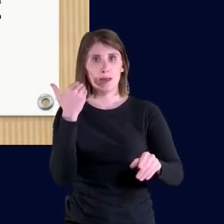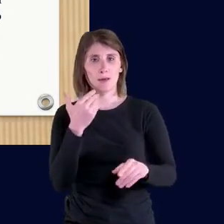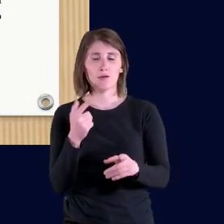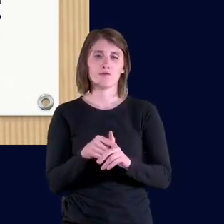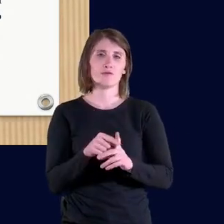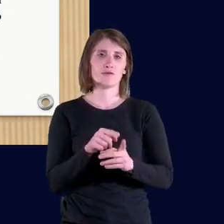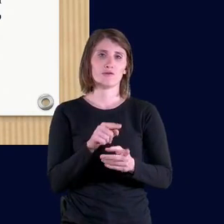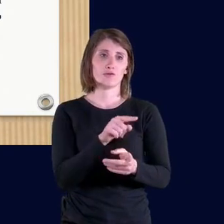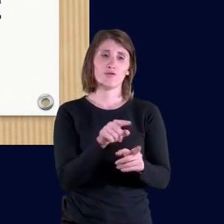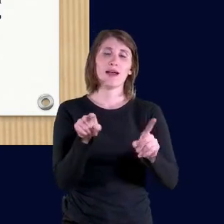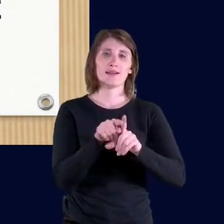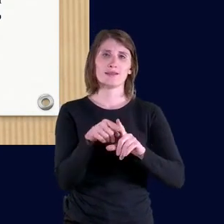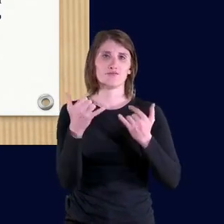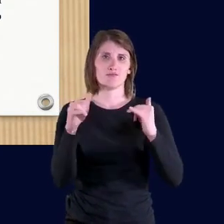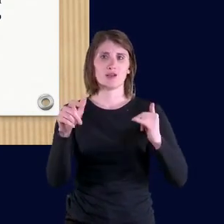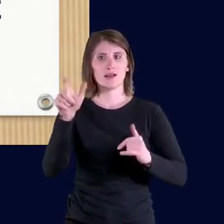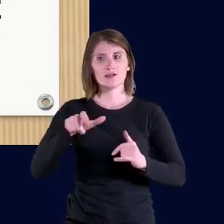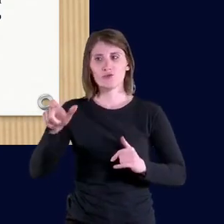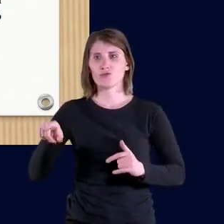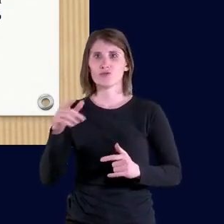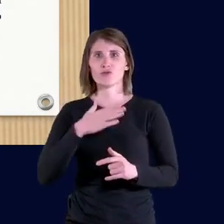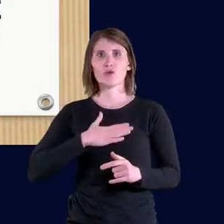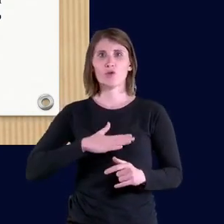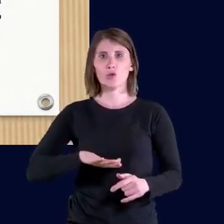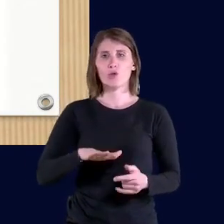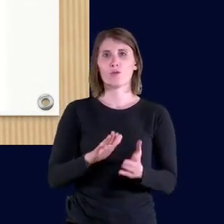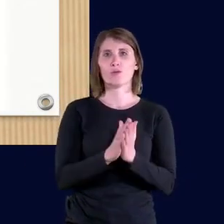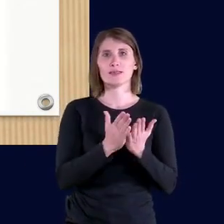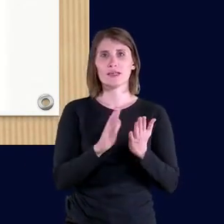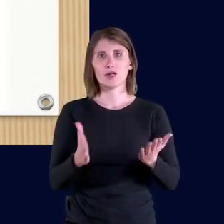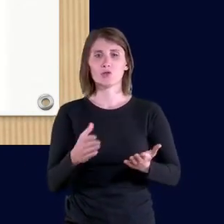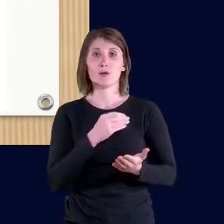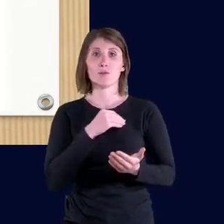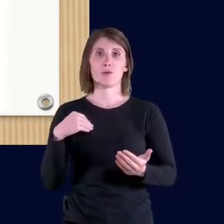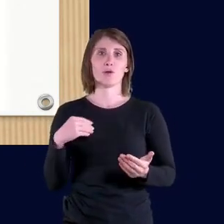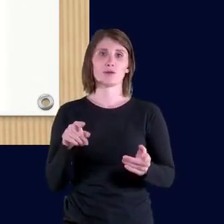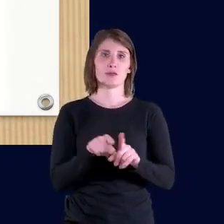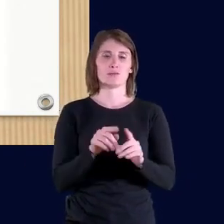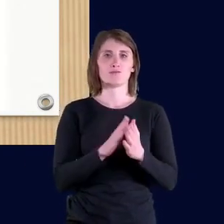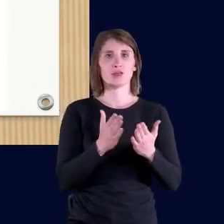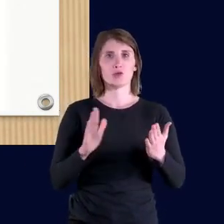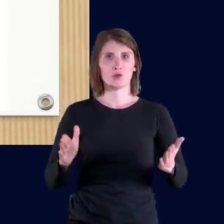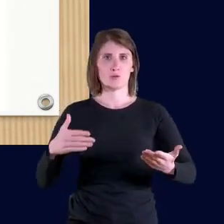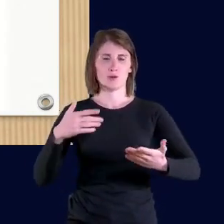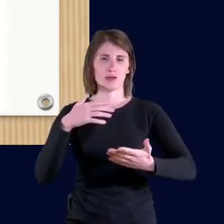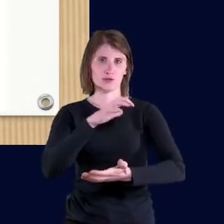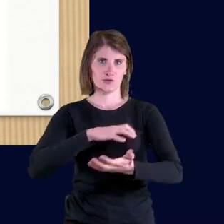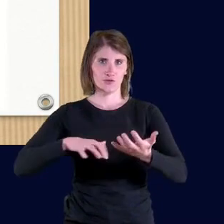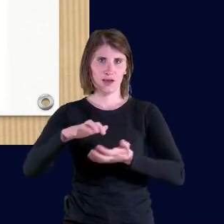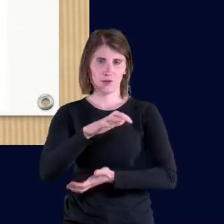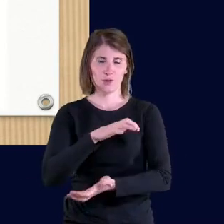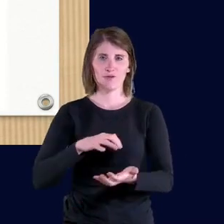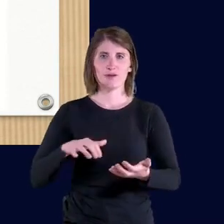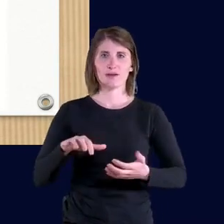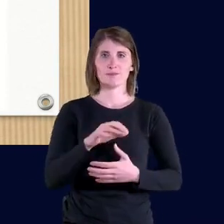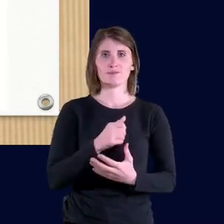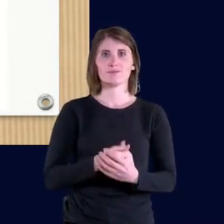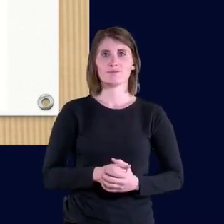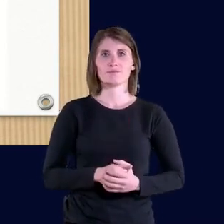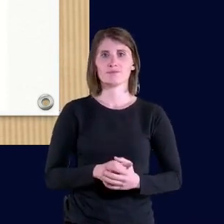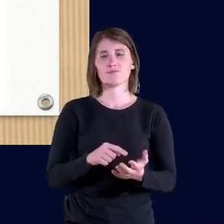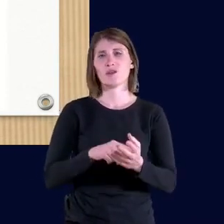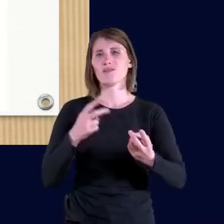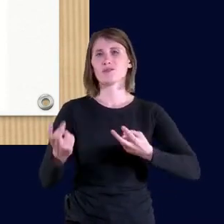które są zainteresowane dziełami literatury polskiej literatury światowej To jest bardzo